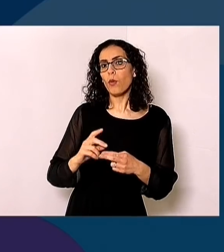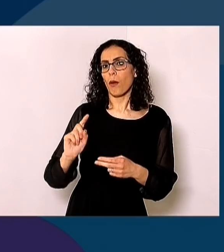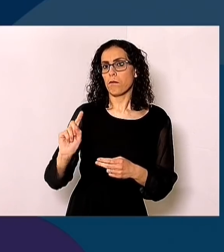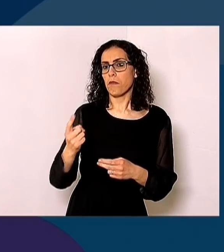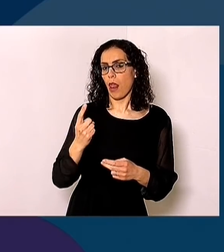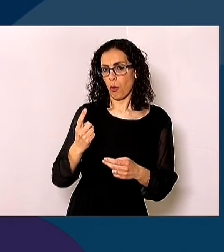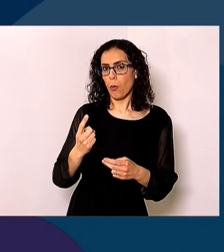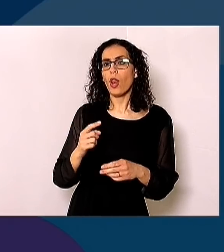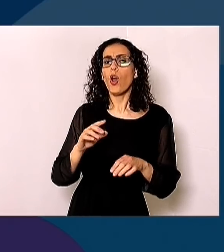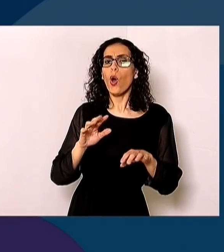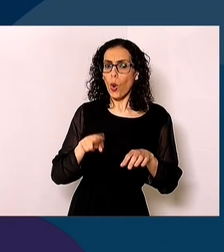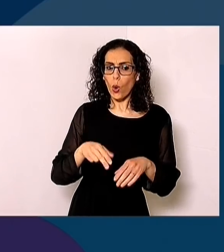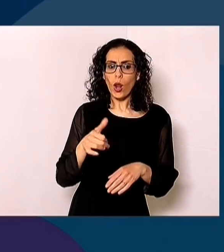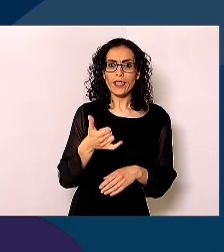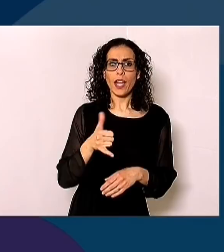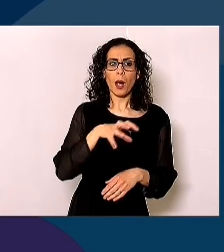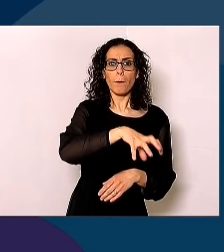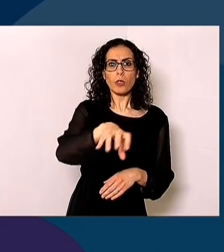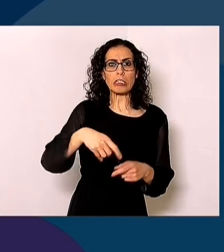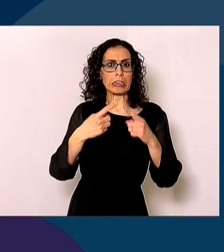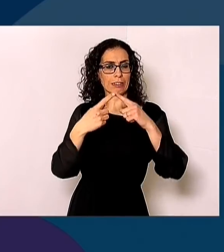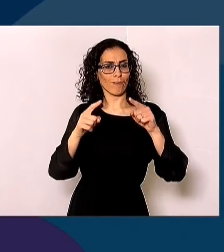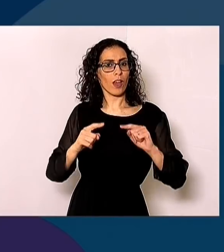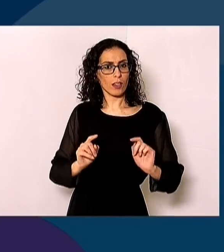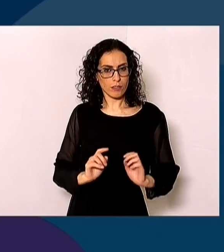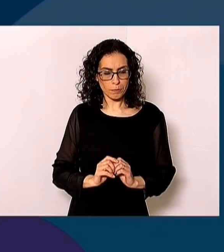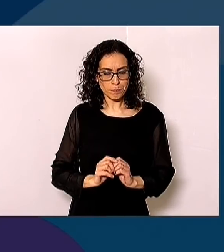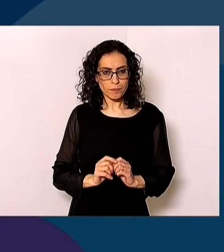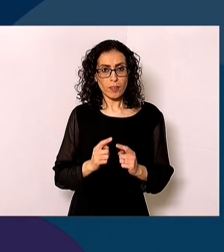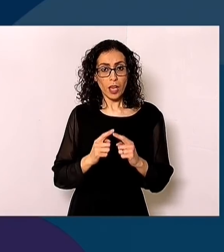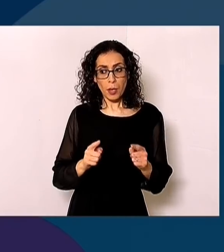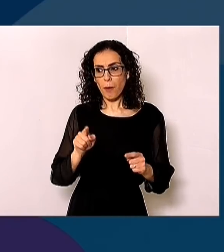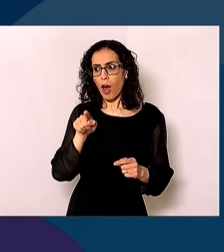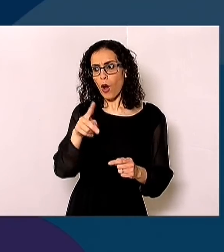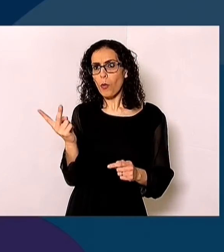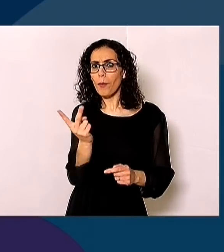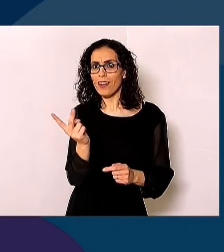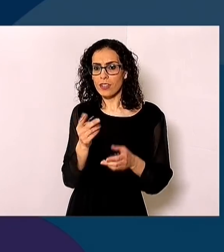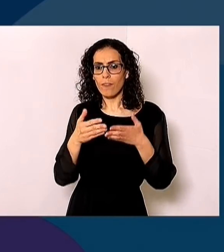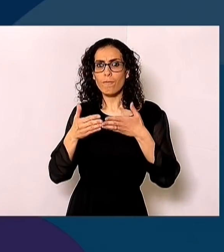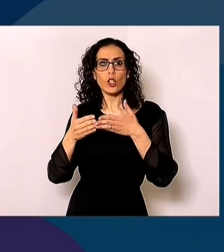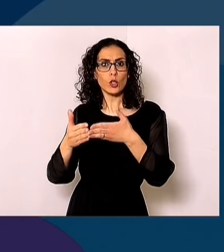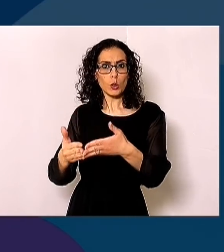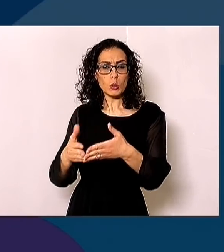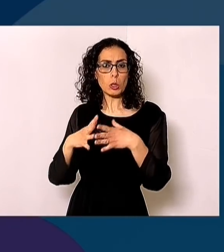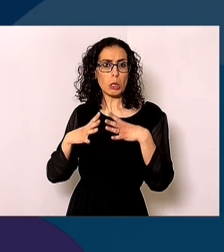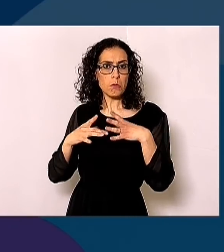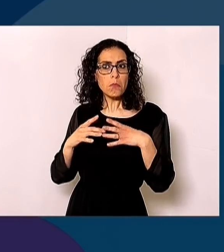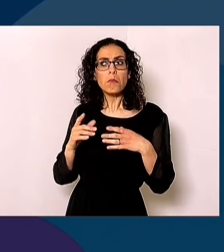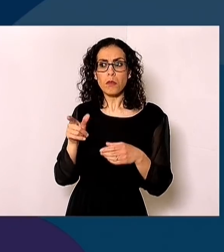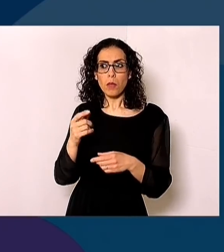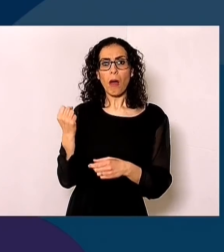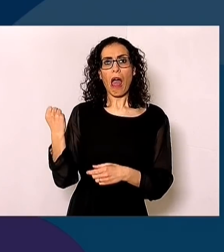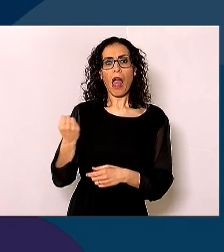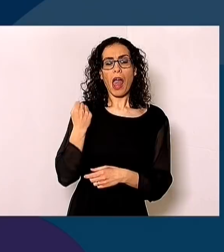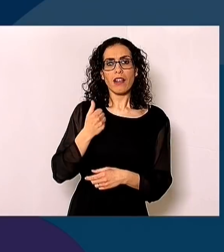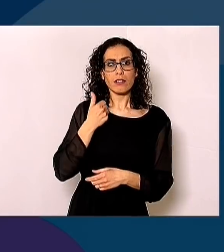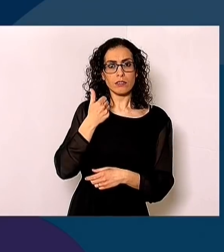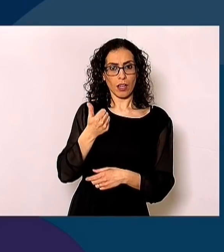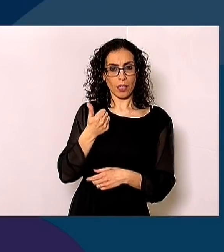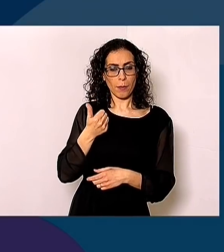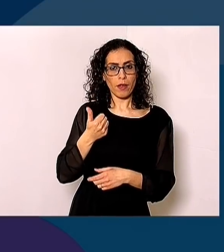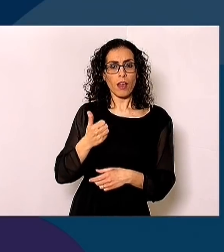tal-persuna f'kwalinkwa fejn hemm bżonn. Però la darba l-stat ta' saħħa ta' dan il-persuni huwa tajjeb ħafna, bħalma tafu l-liġi